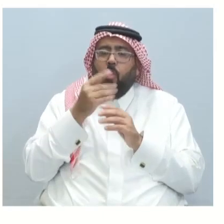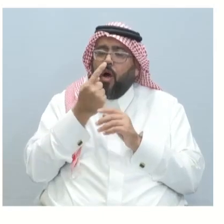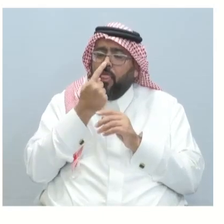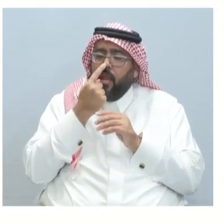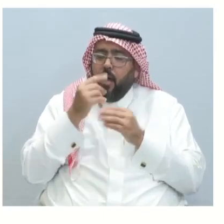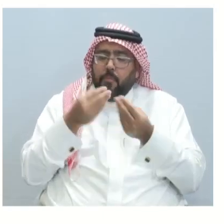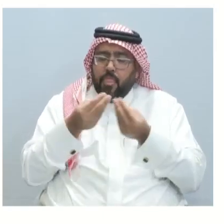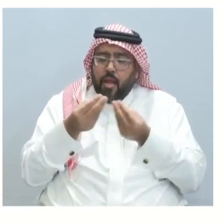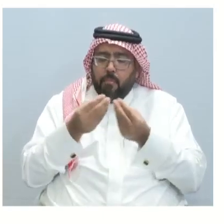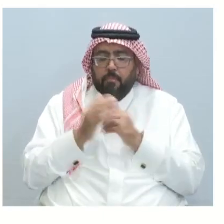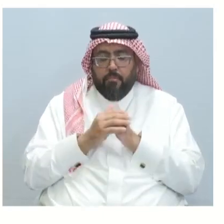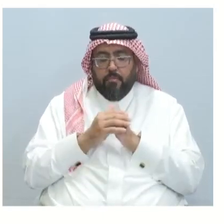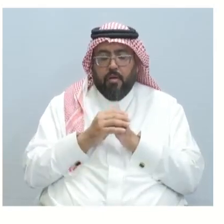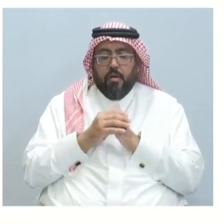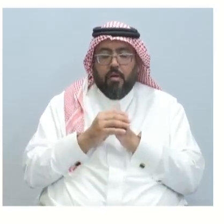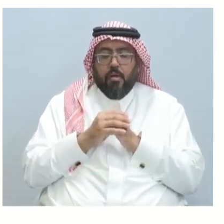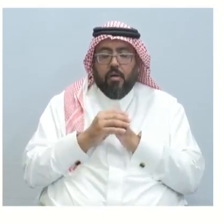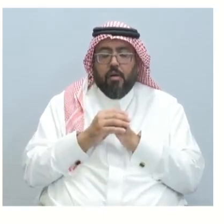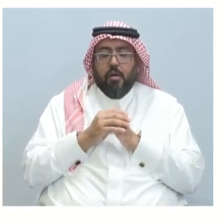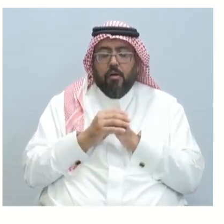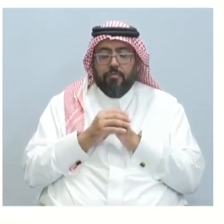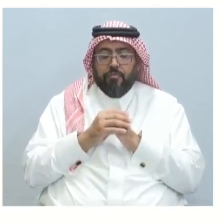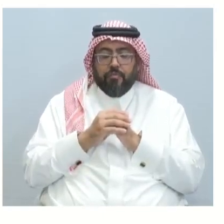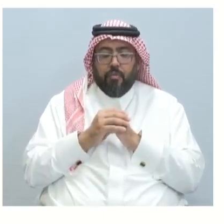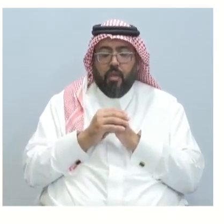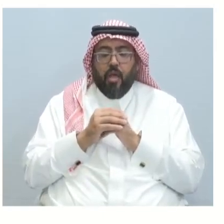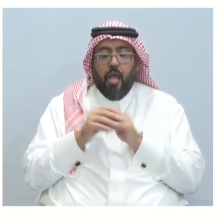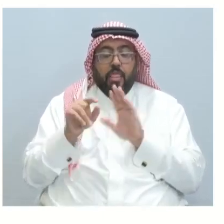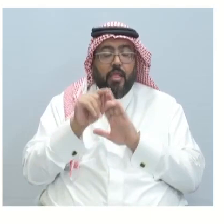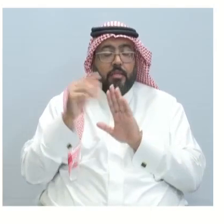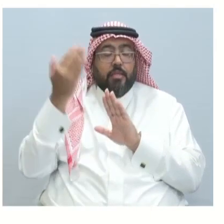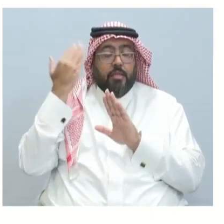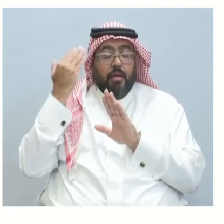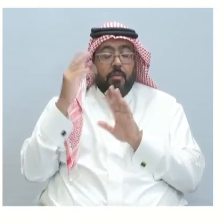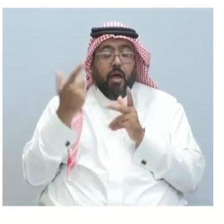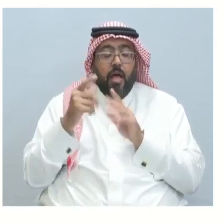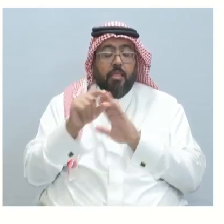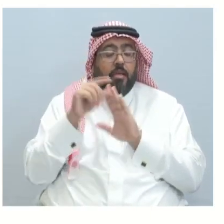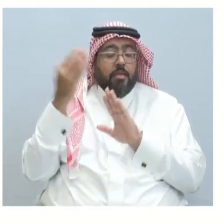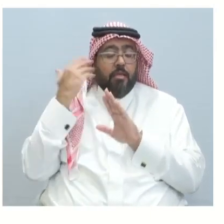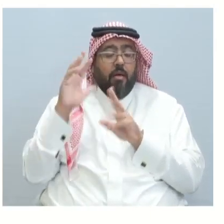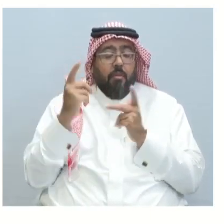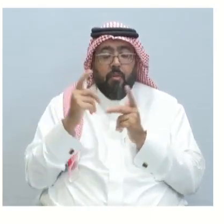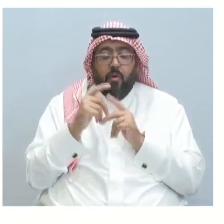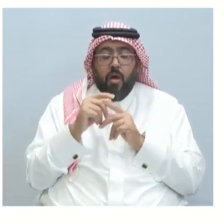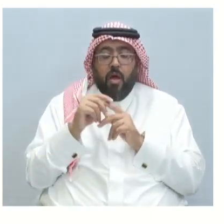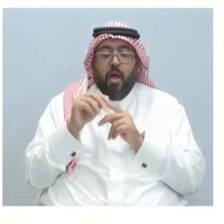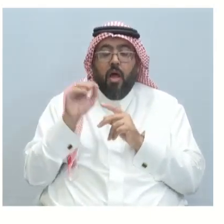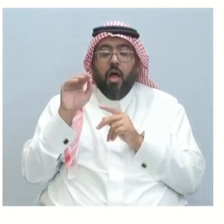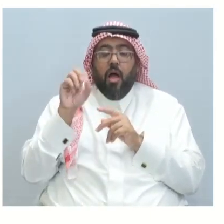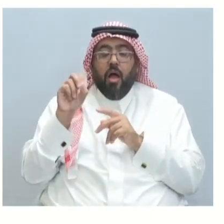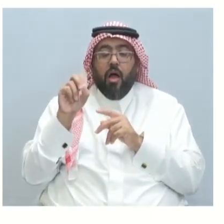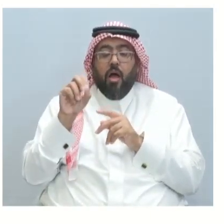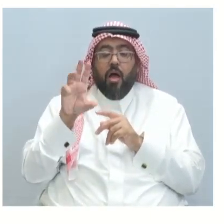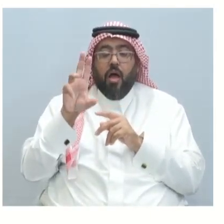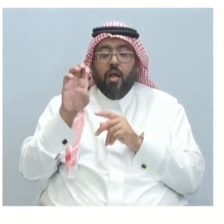حتى نتاكد من فهمنا له ثم بعد ذلك ننطلق في درسنا الجديد ماذا اخذنا في الدرس السابق اخذنا حق